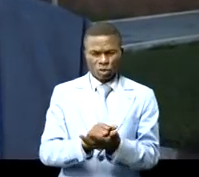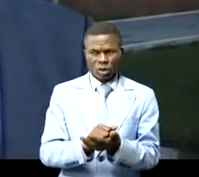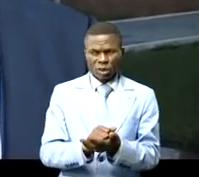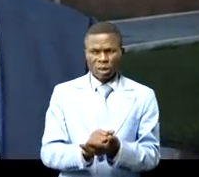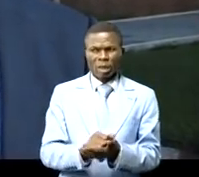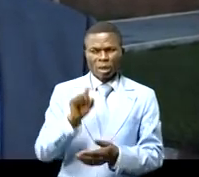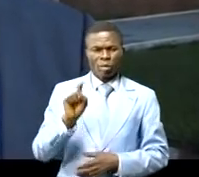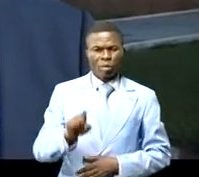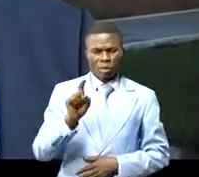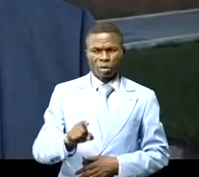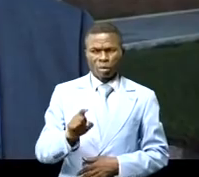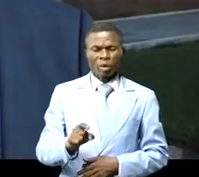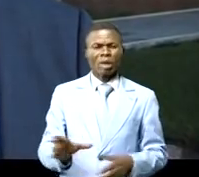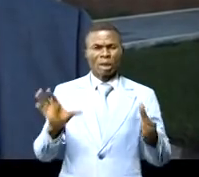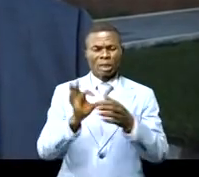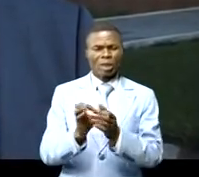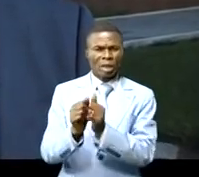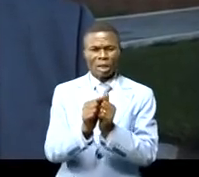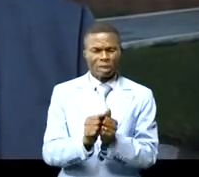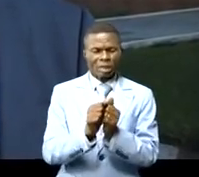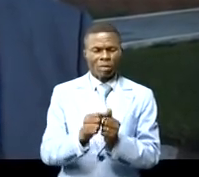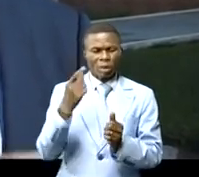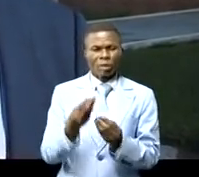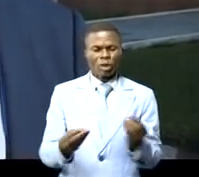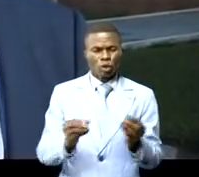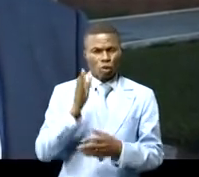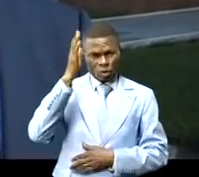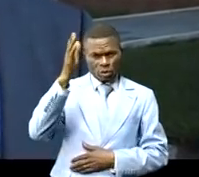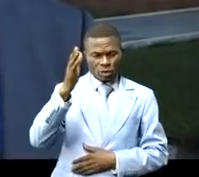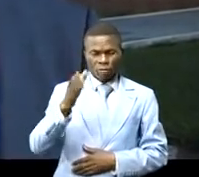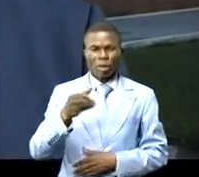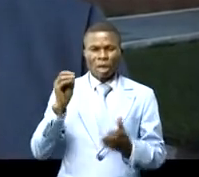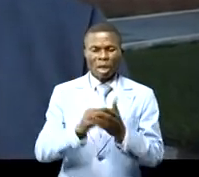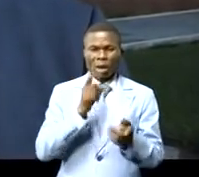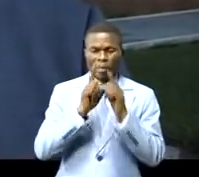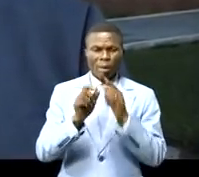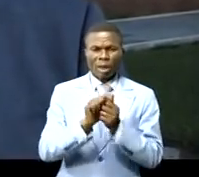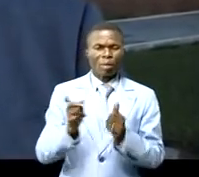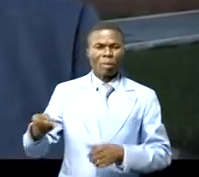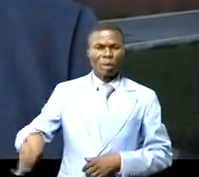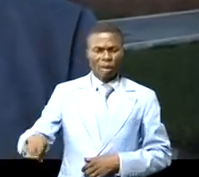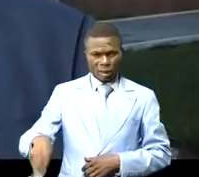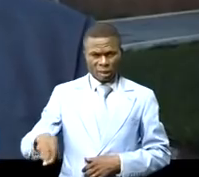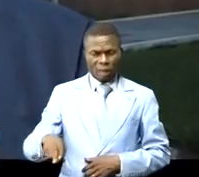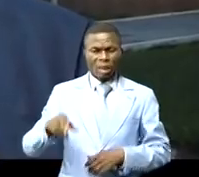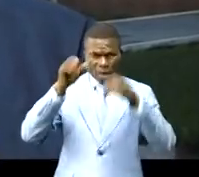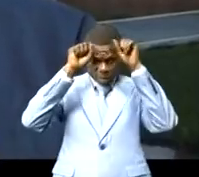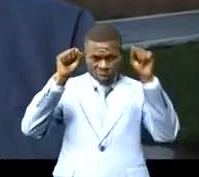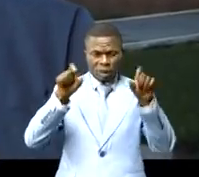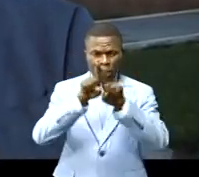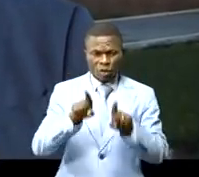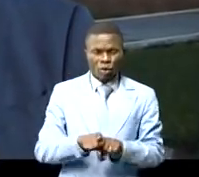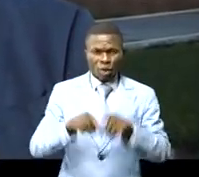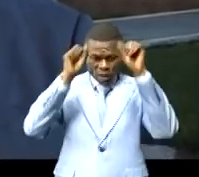veut qu'on travaille ensemble, on va le faire également. Et puis, bien sûr, on a parlé de questions régionales, le président étant aussi le